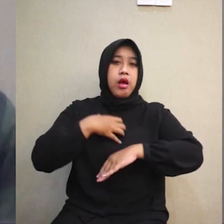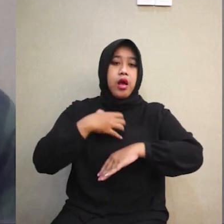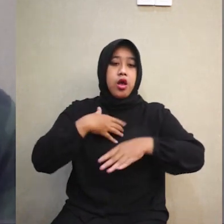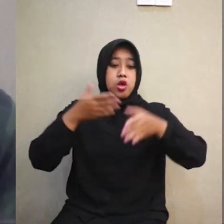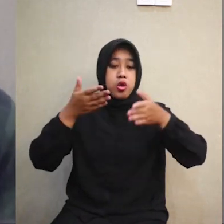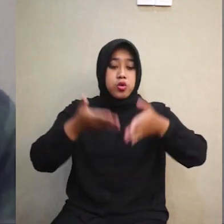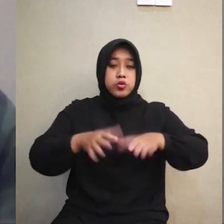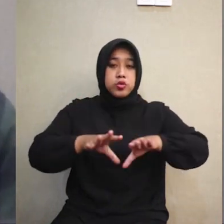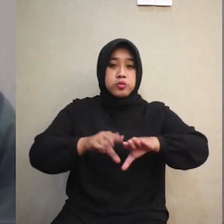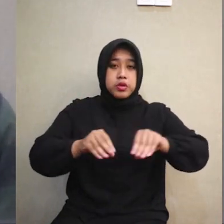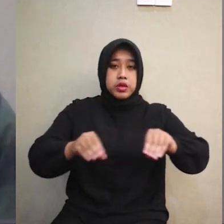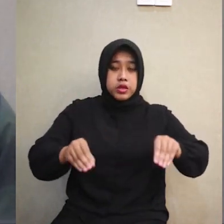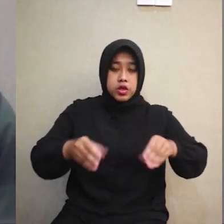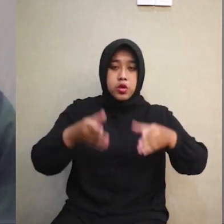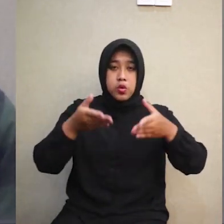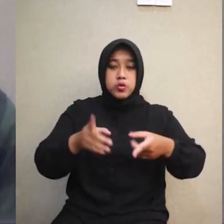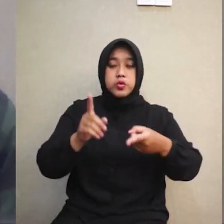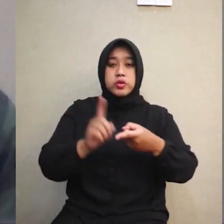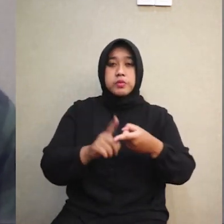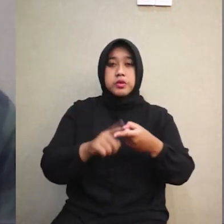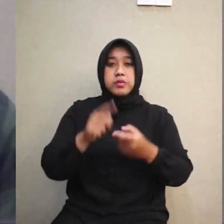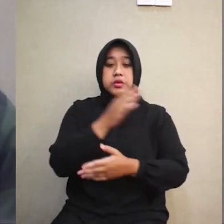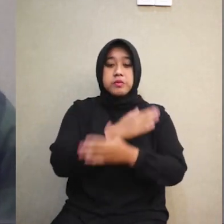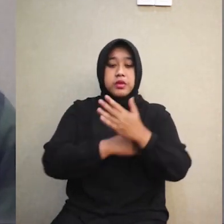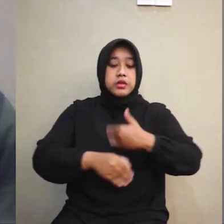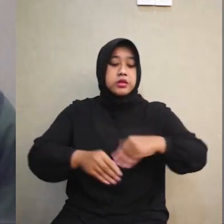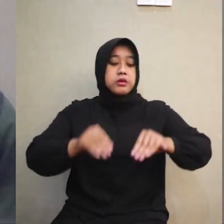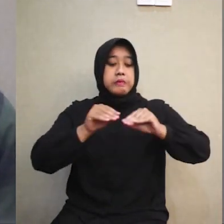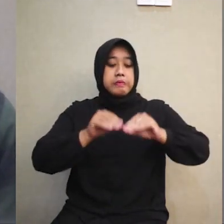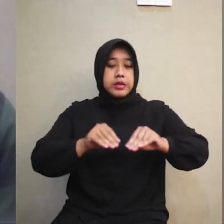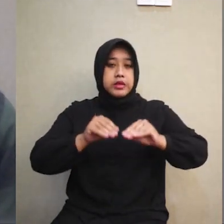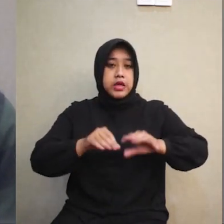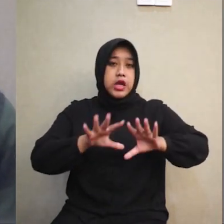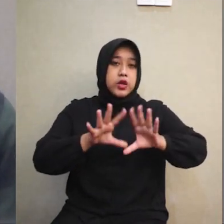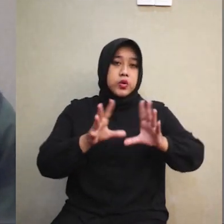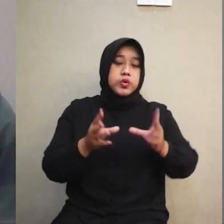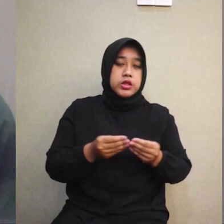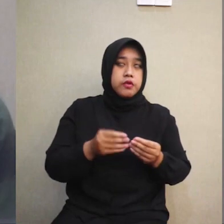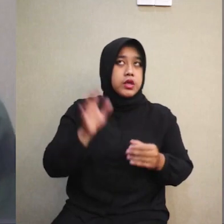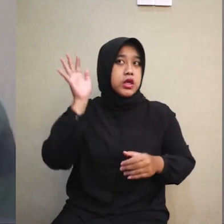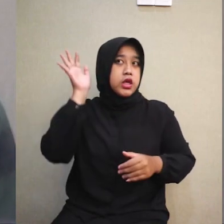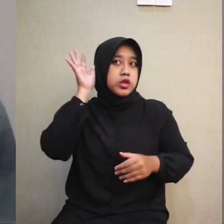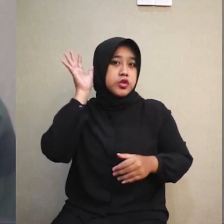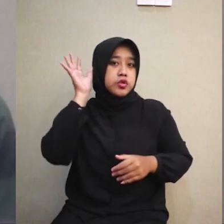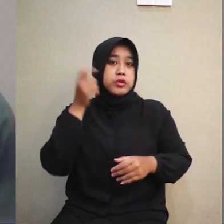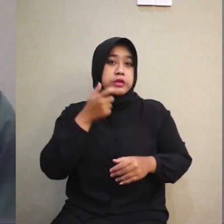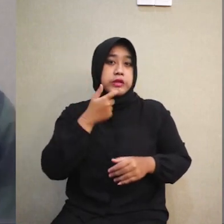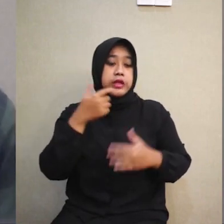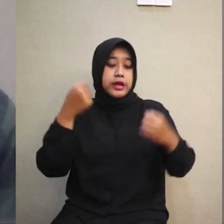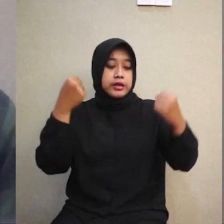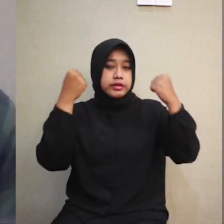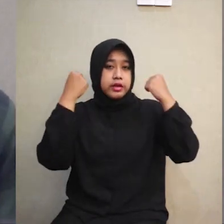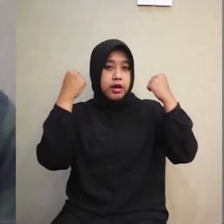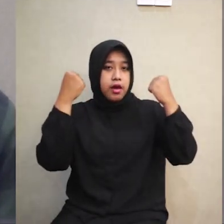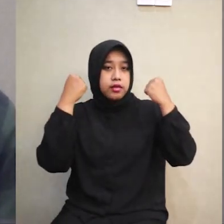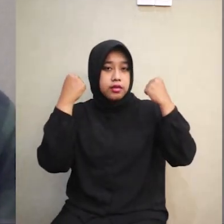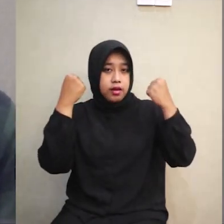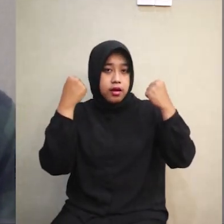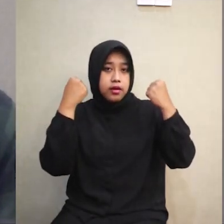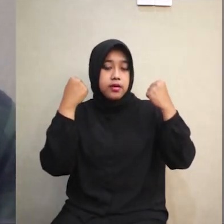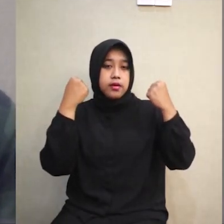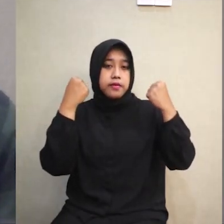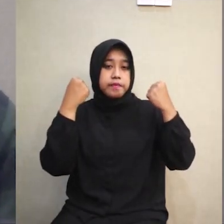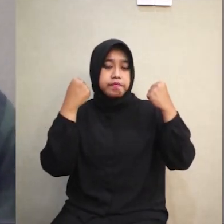bagi teman-teman difabel pendidikan inklusif isu kesehatan kemudian